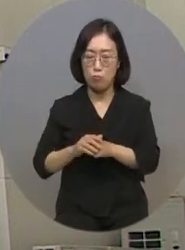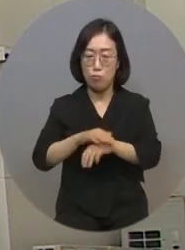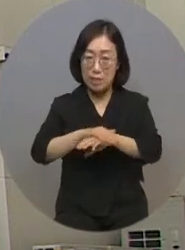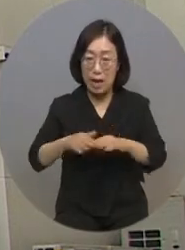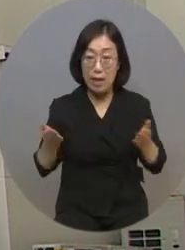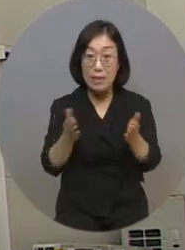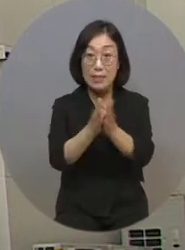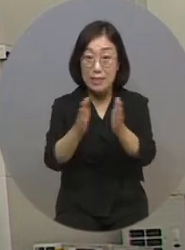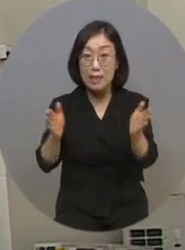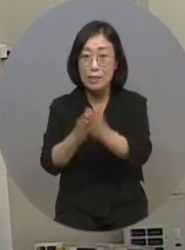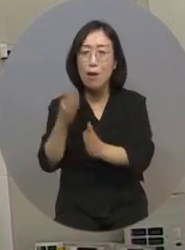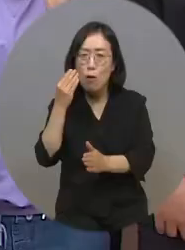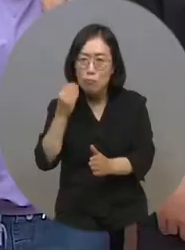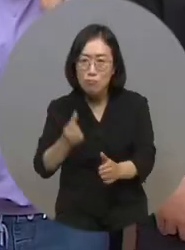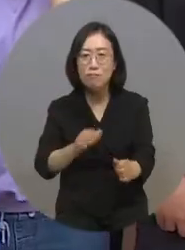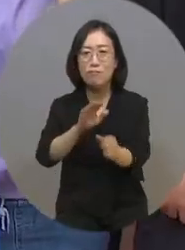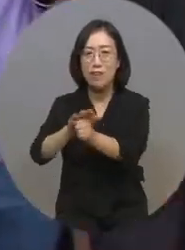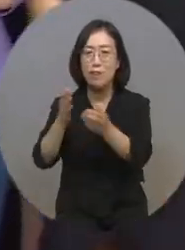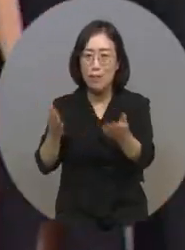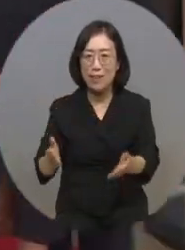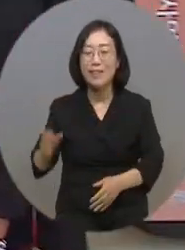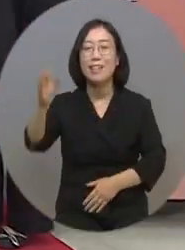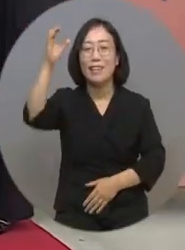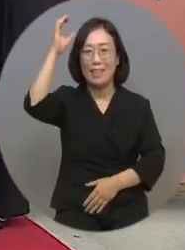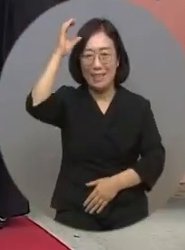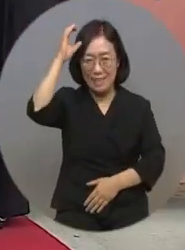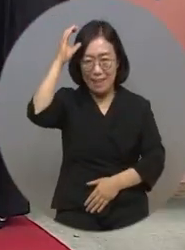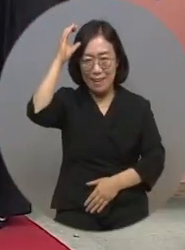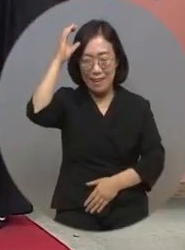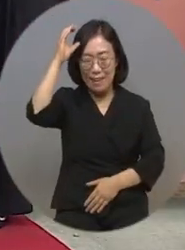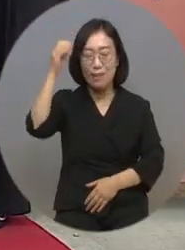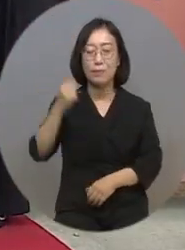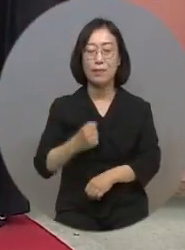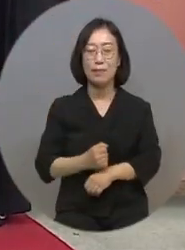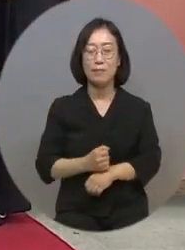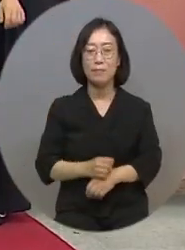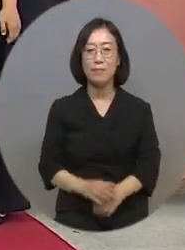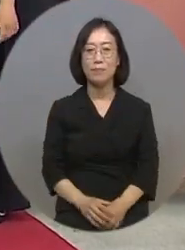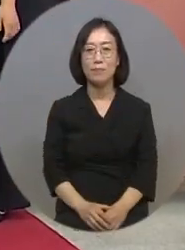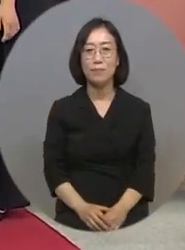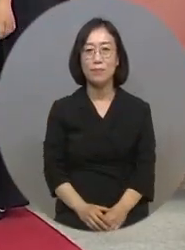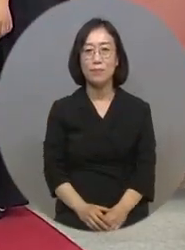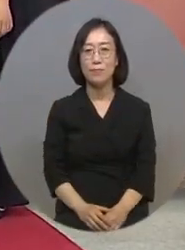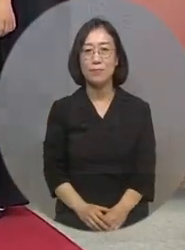이어지길 기대해봅니다. 복지TV 뉴스 정유정입니다.